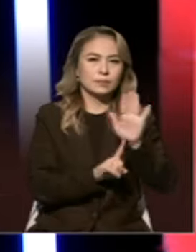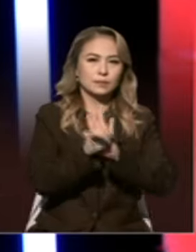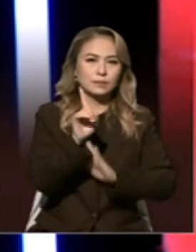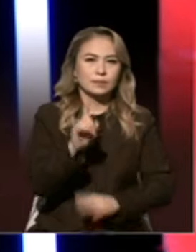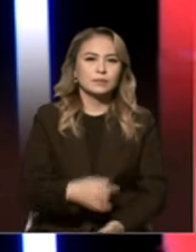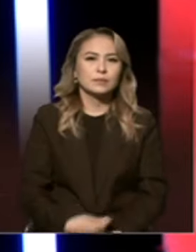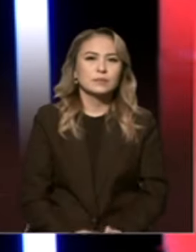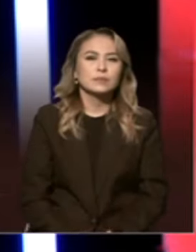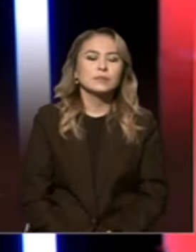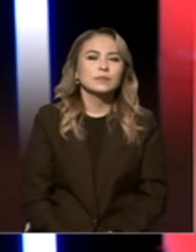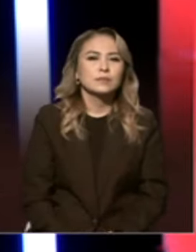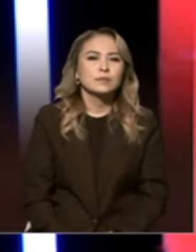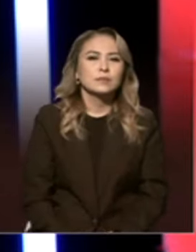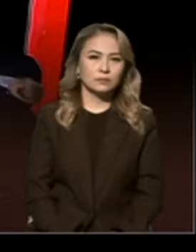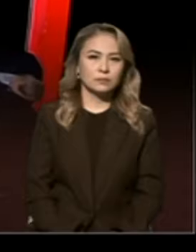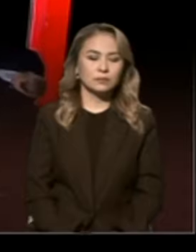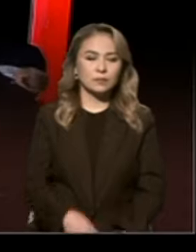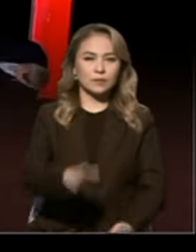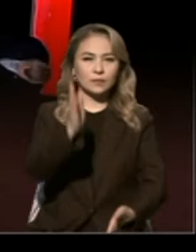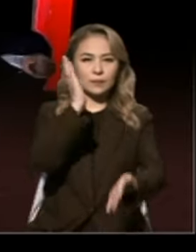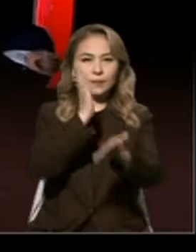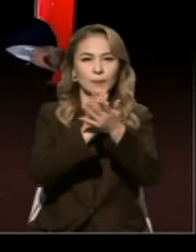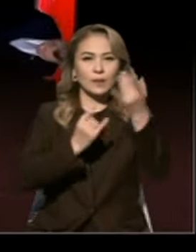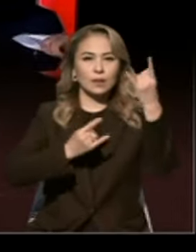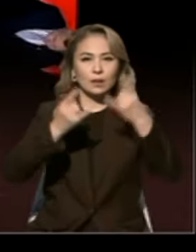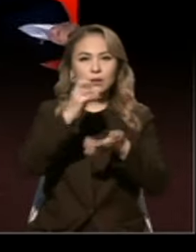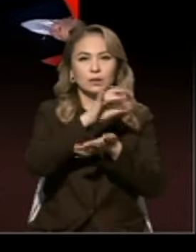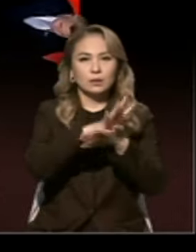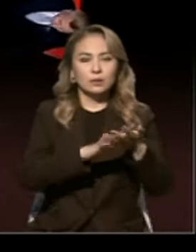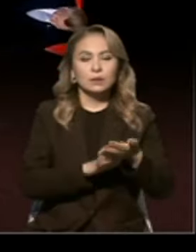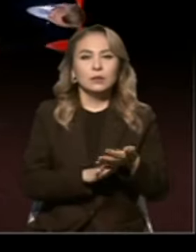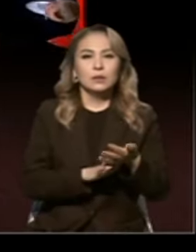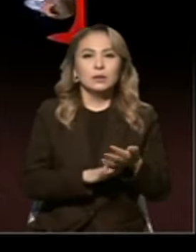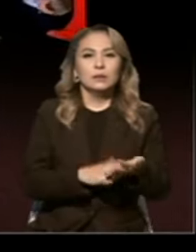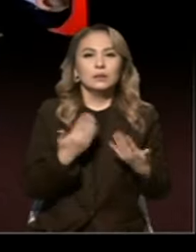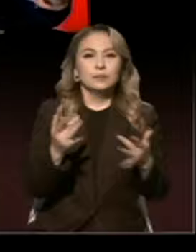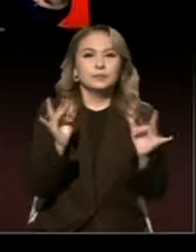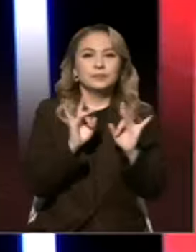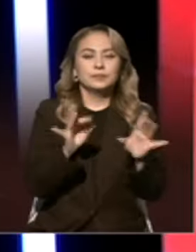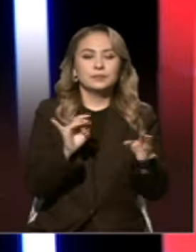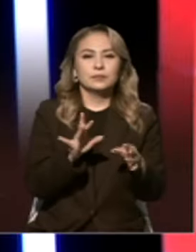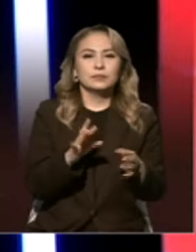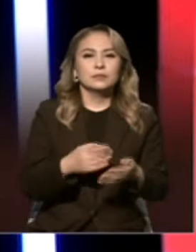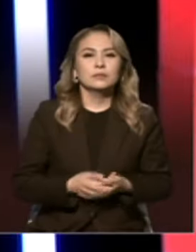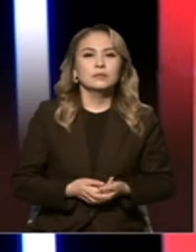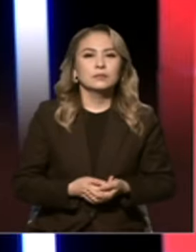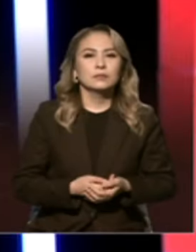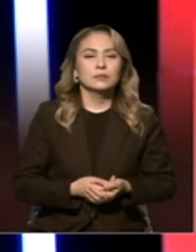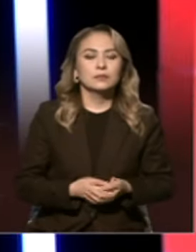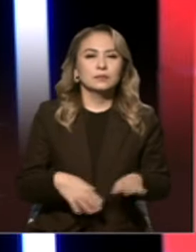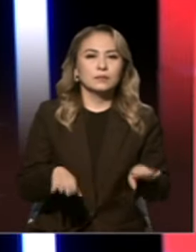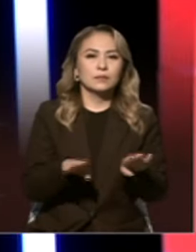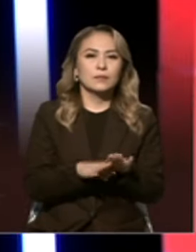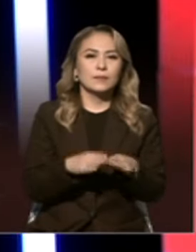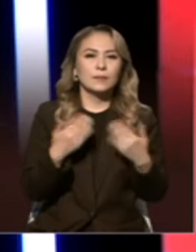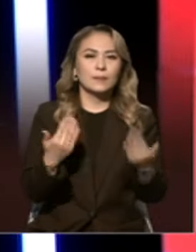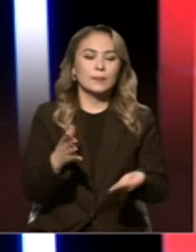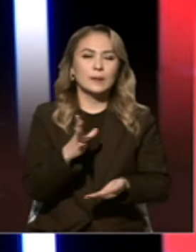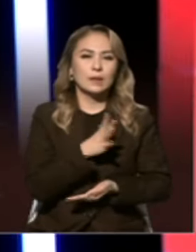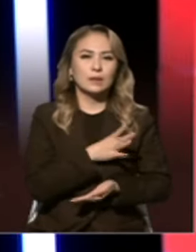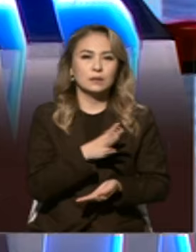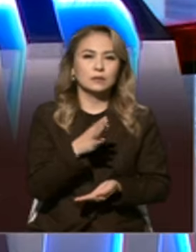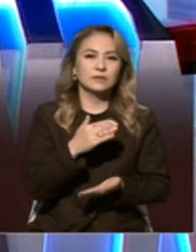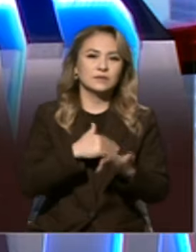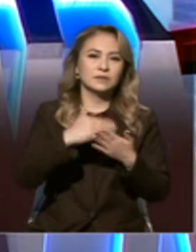жалғастырсақ, 2 минуттан кейін ораламыз. Келеміз. Әрі қарай жалғастырсақ, жаңа Геннадий Мырза сөзіңіз бөлініп қалды. Рахмет, Ереке. Расында да мен енді жаңа ғана Аманжол ағамыз